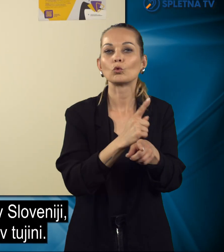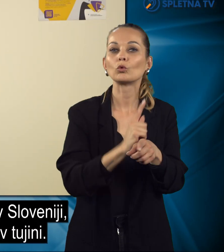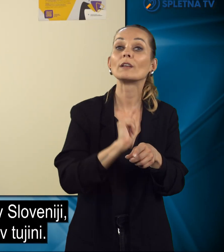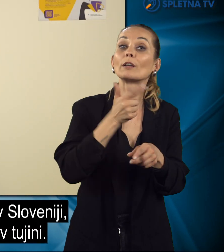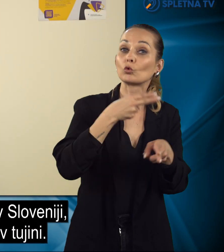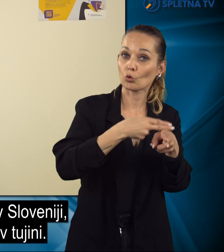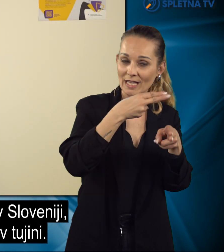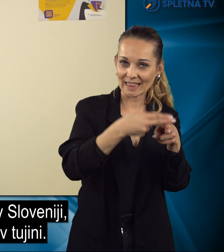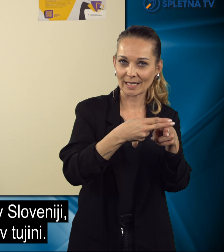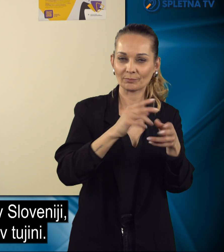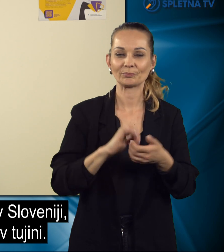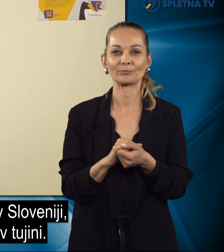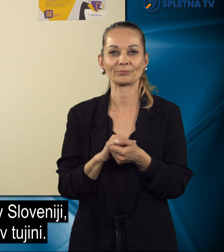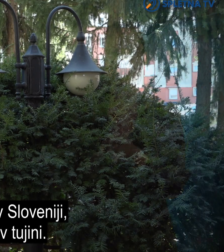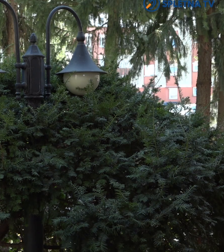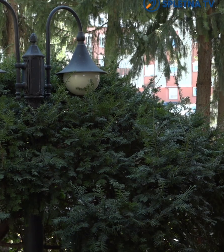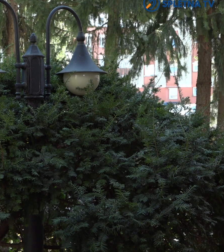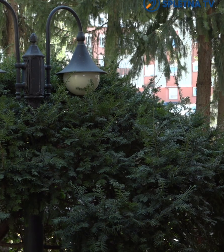tudi v tujini.